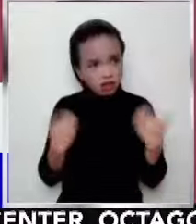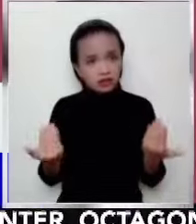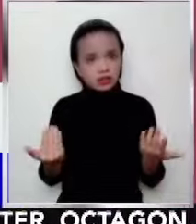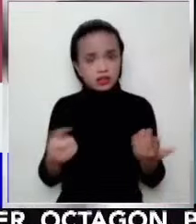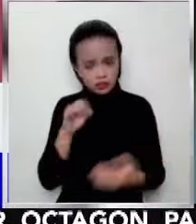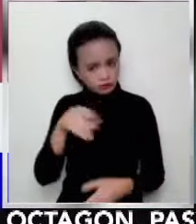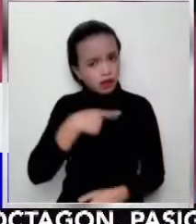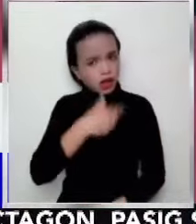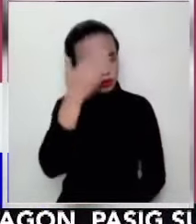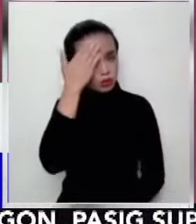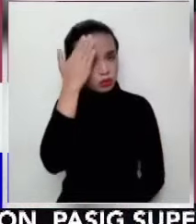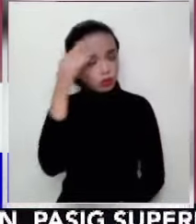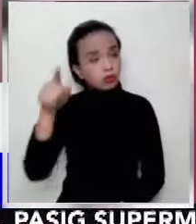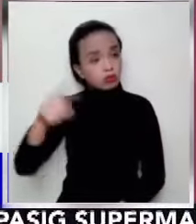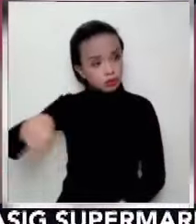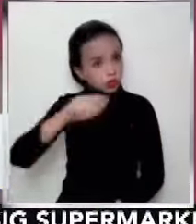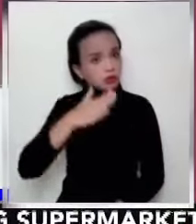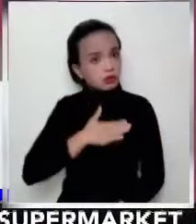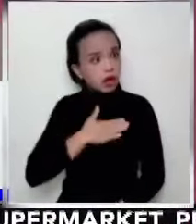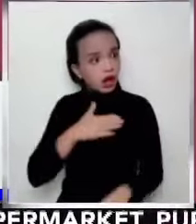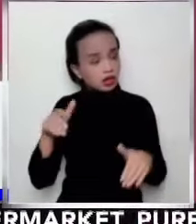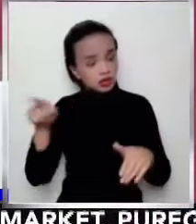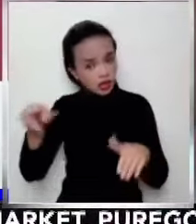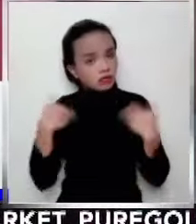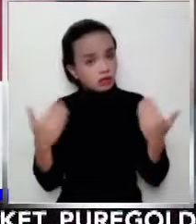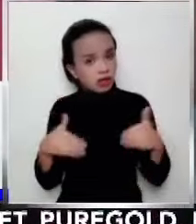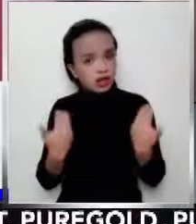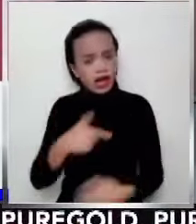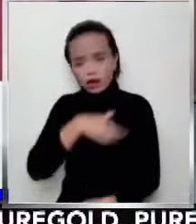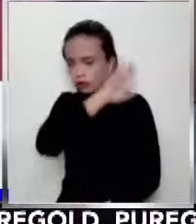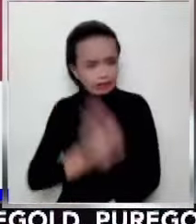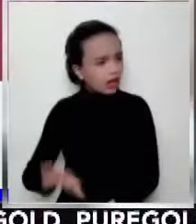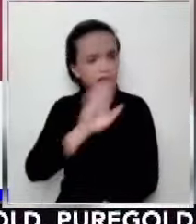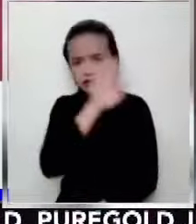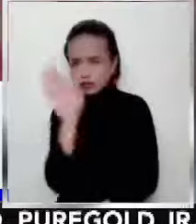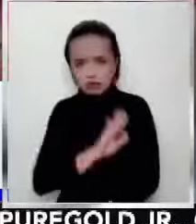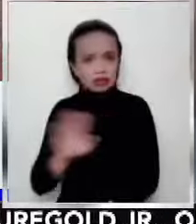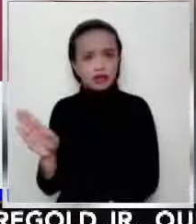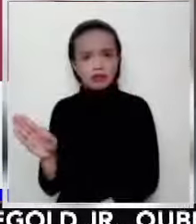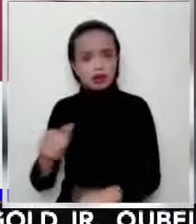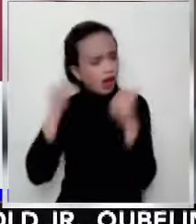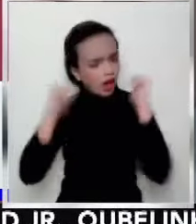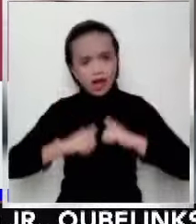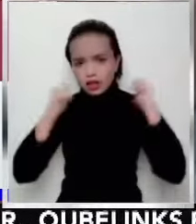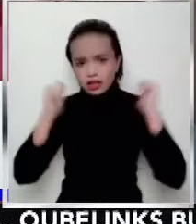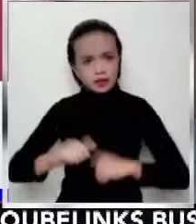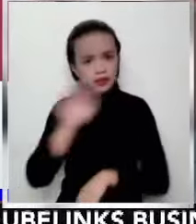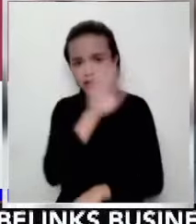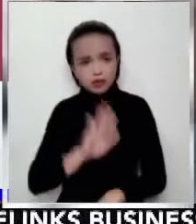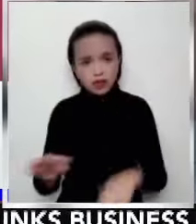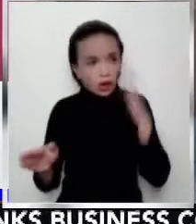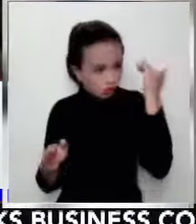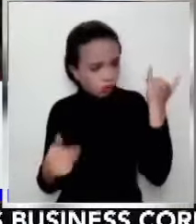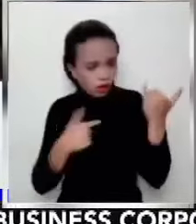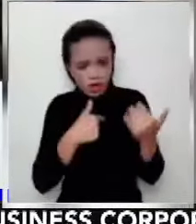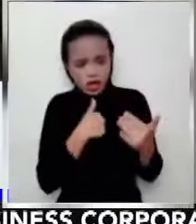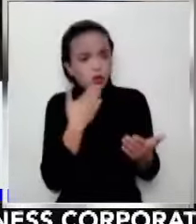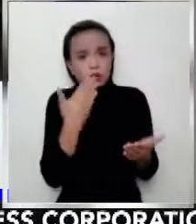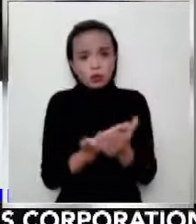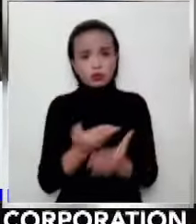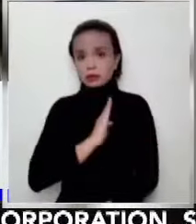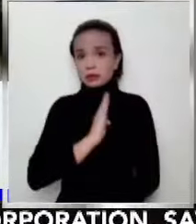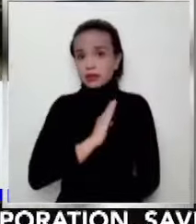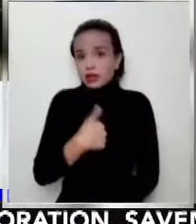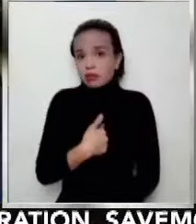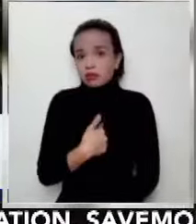If I know that she's minor, I would never, ever, ever agree to her. Never, ever. Because I'm a good guy. I'm a bait guy. Dahil sa ginawa